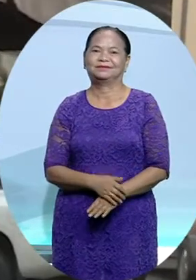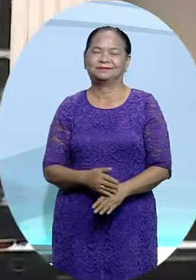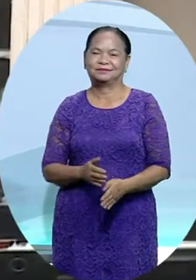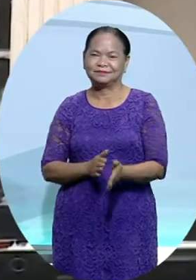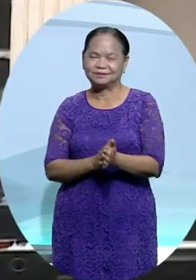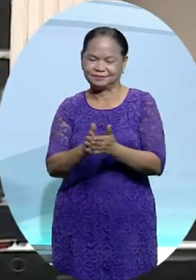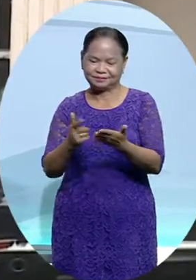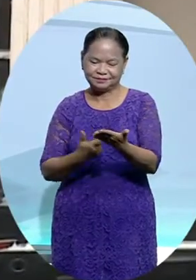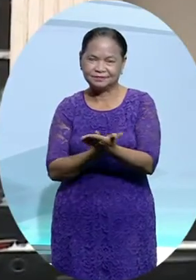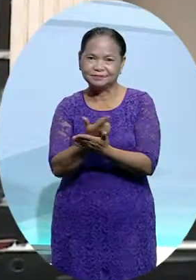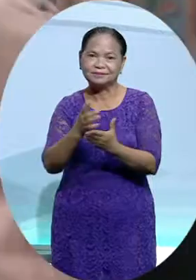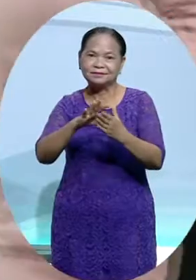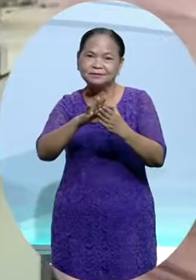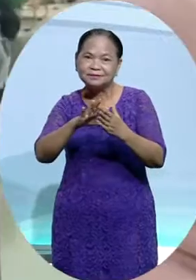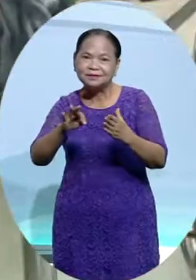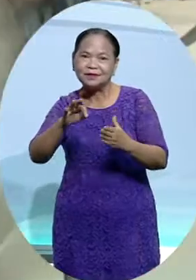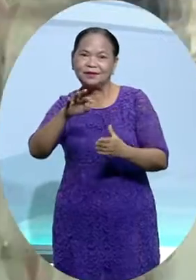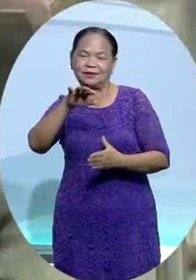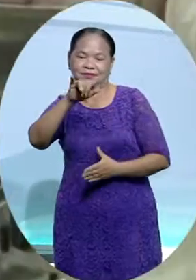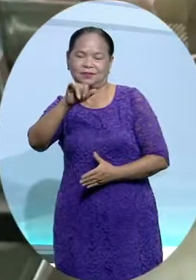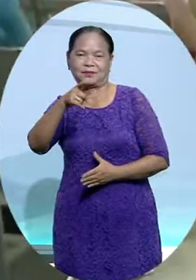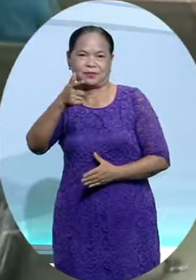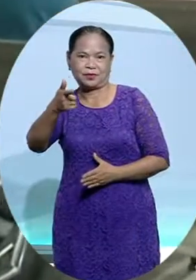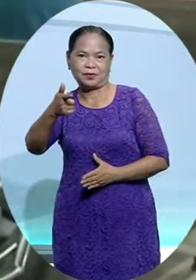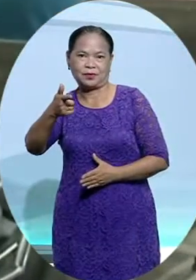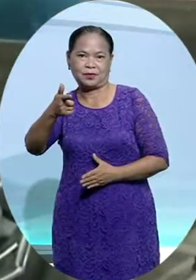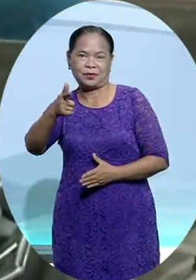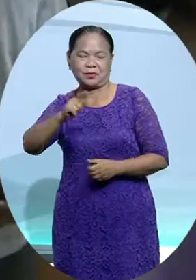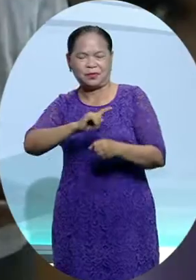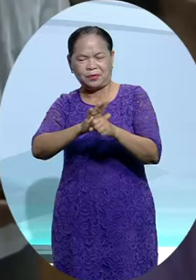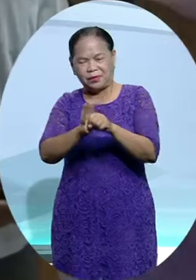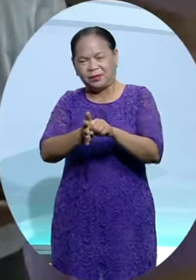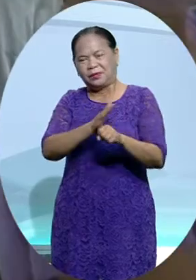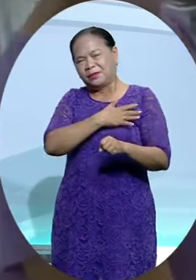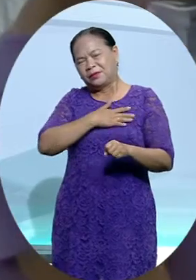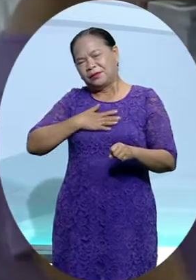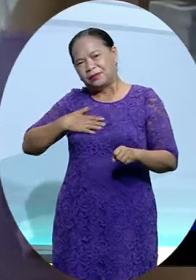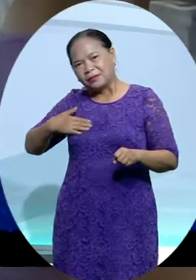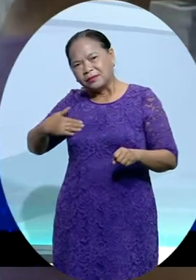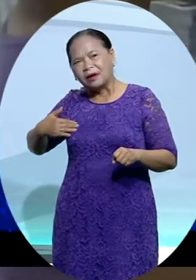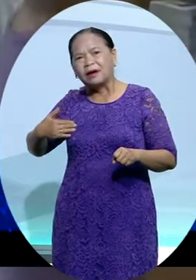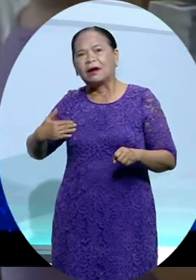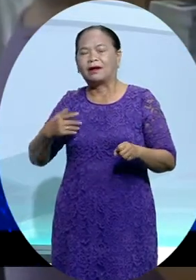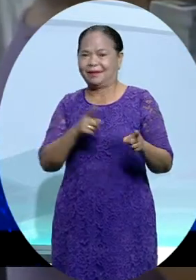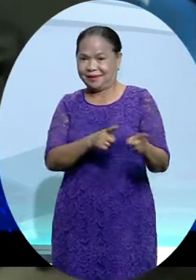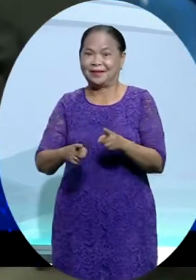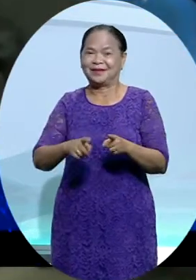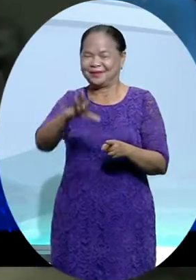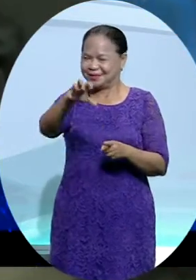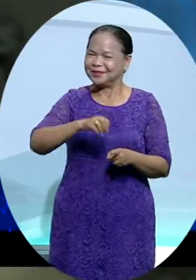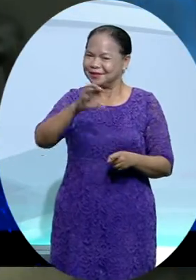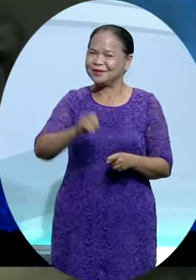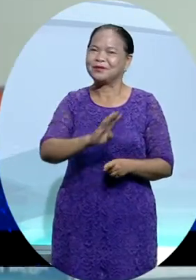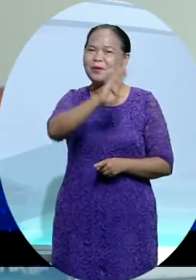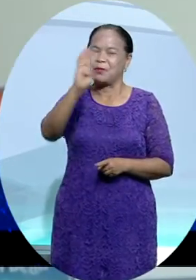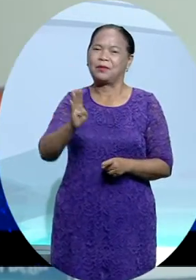Theo dữ liệu từ công ty nghiên cứu thị trường YouGov, đại dịch COVID-19 kéo dài đã khiến cho người dân cân nhắc sử dụng dịch vụ bảo hiểm nhiều hơn. So